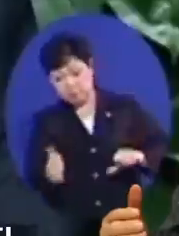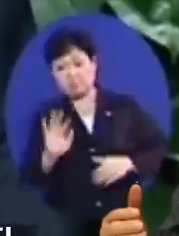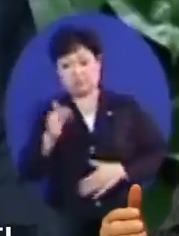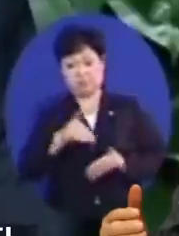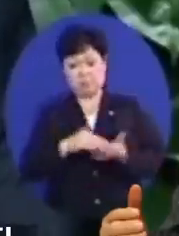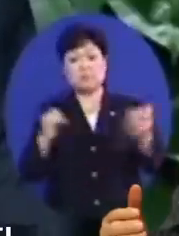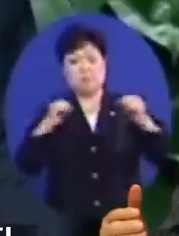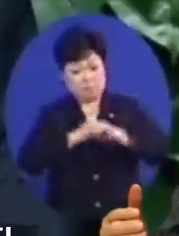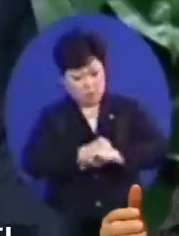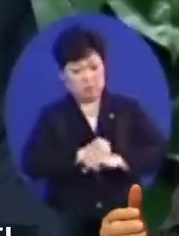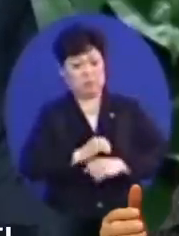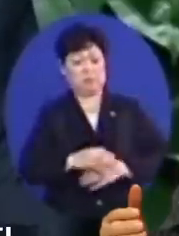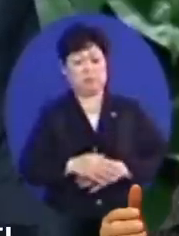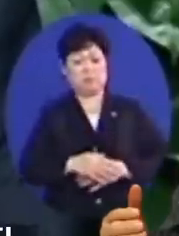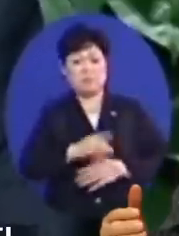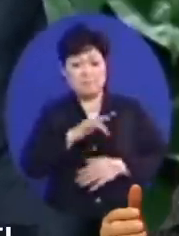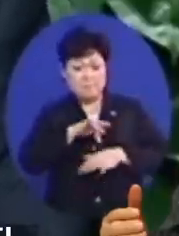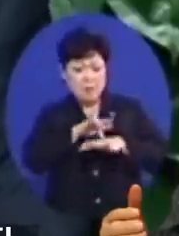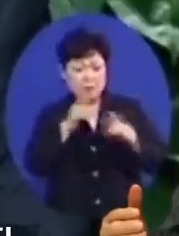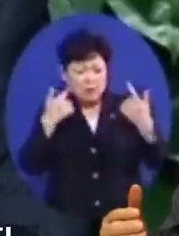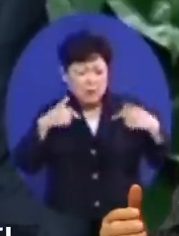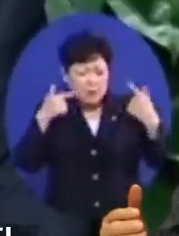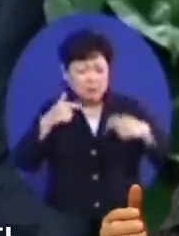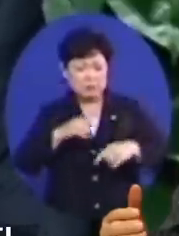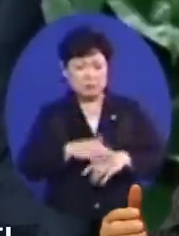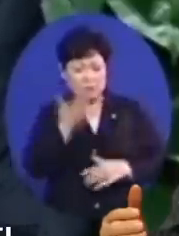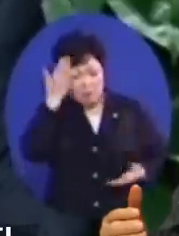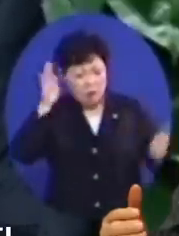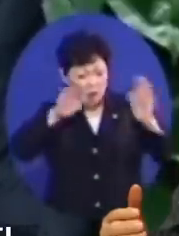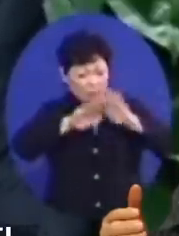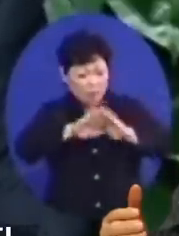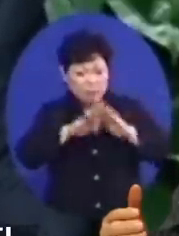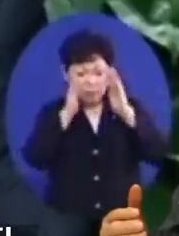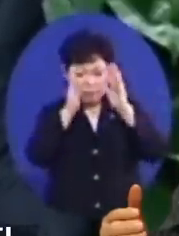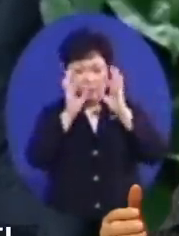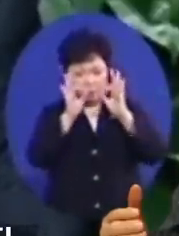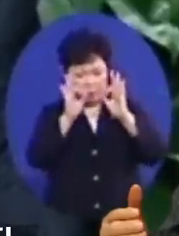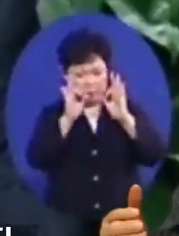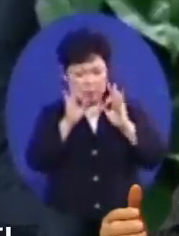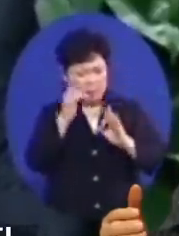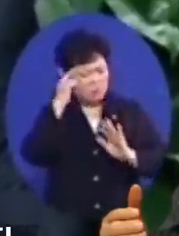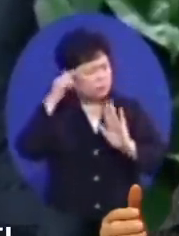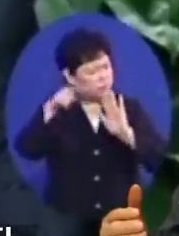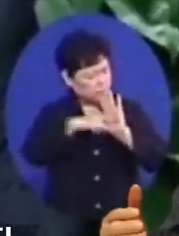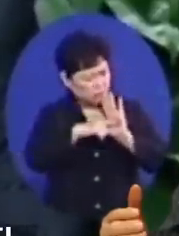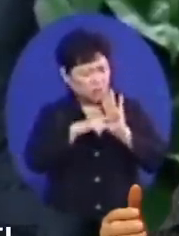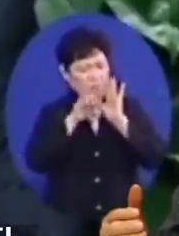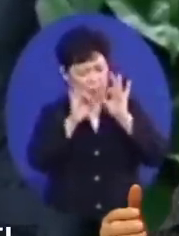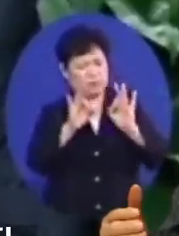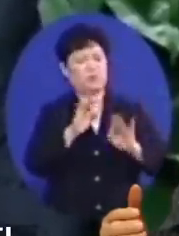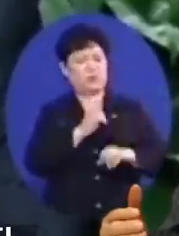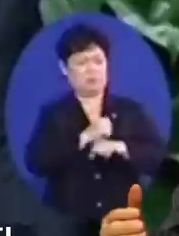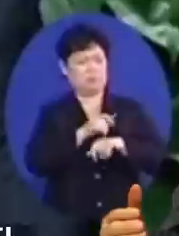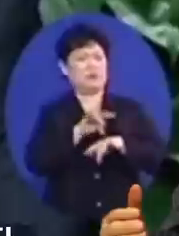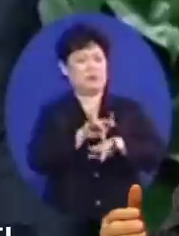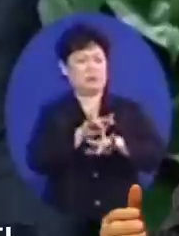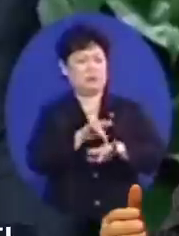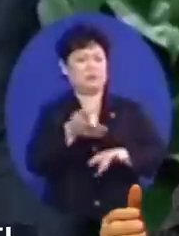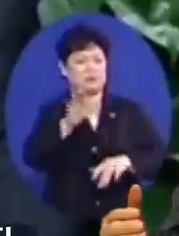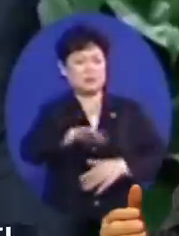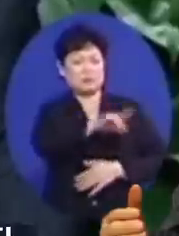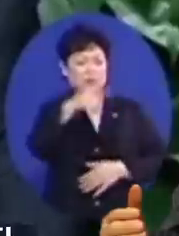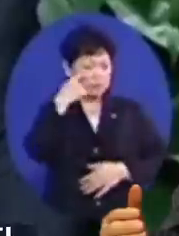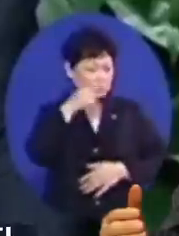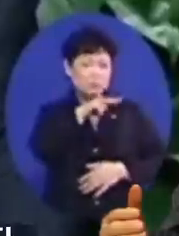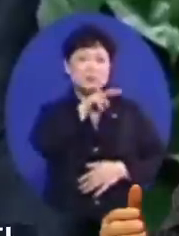망하게 되었지 않느냐? 마귀는 항상 어두움을 바라보게 하는 것입니다. 부정적인 것을 바라보게 하는 것입니다. 우리는 눈을